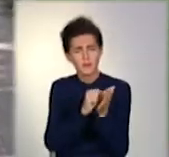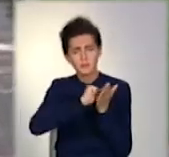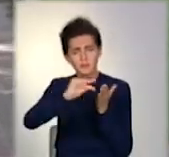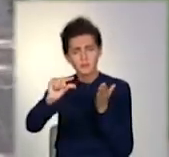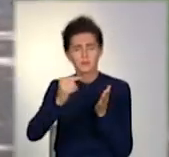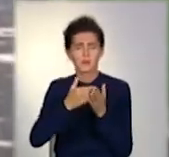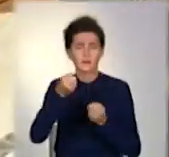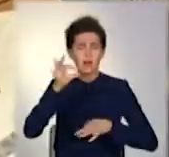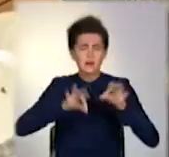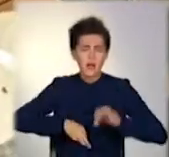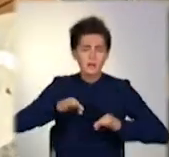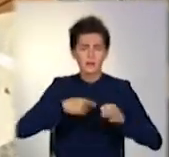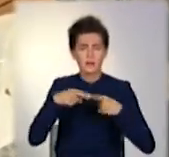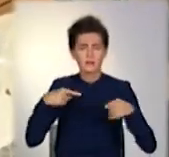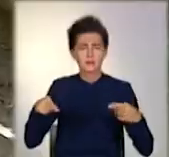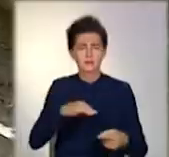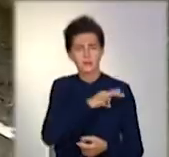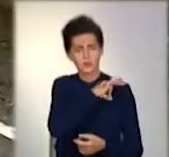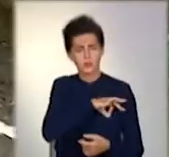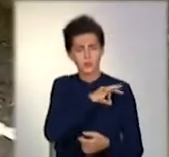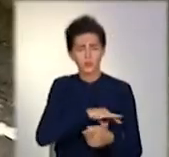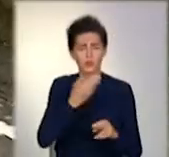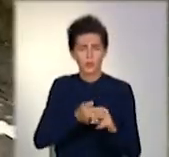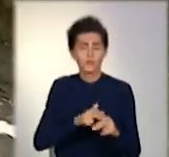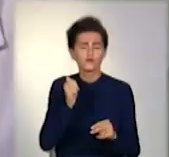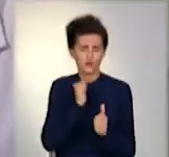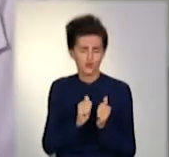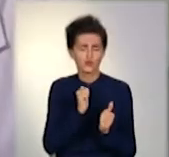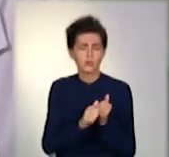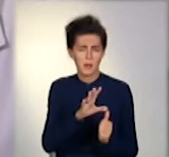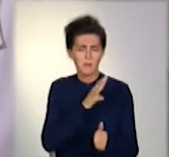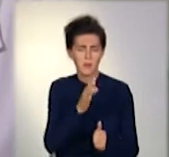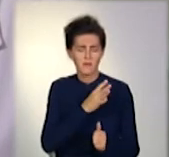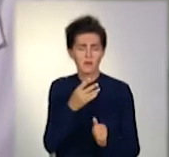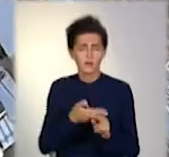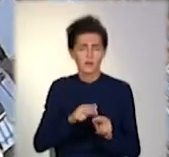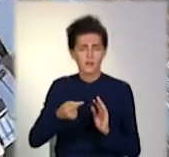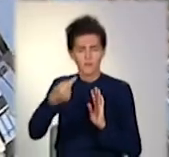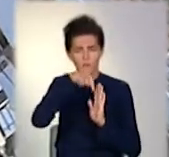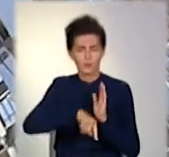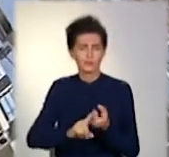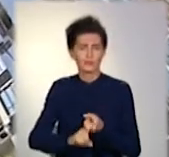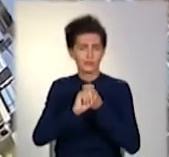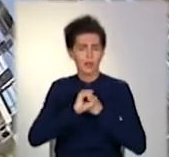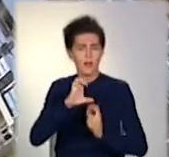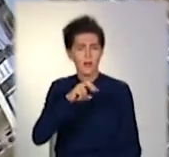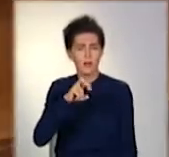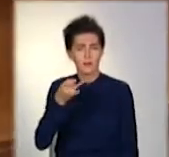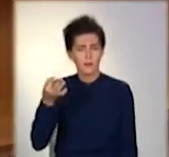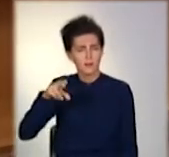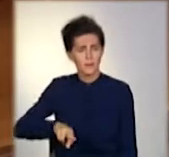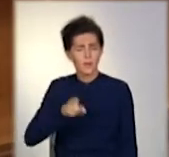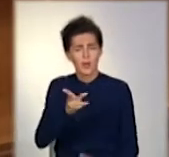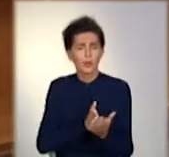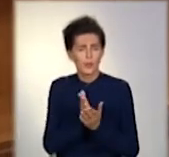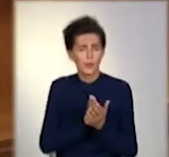эти краски, которые используются для... Они очень часто являются очень сильными аллергенами. Алергіки змушені системно